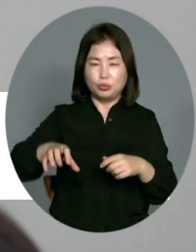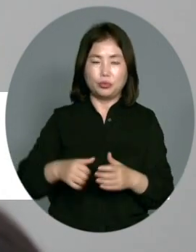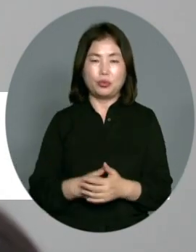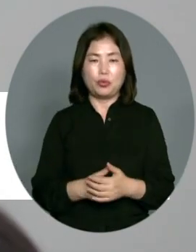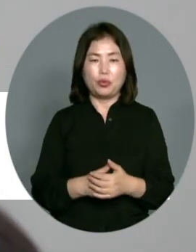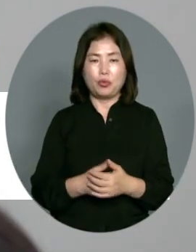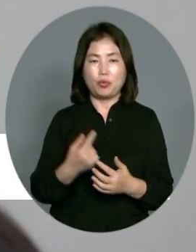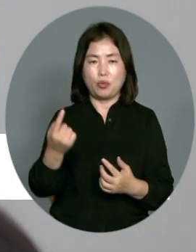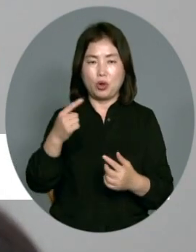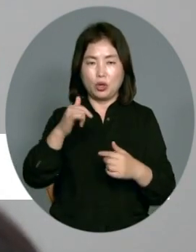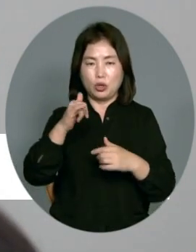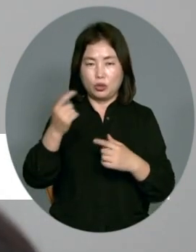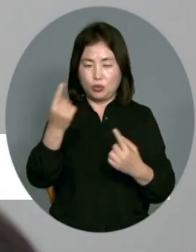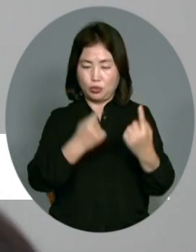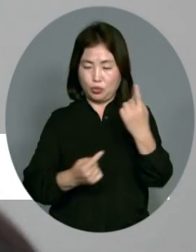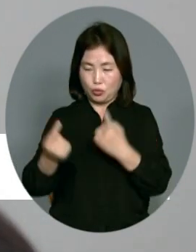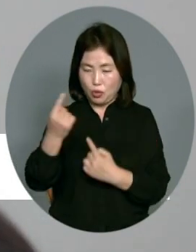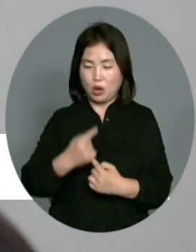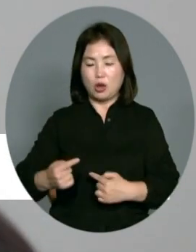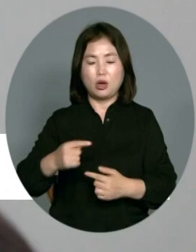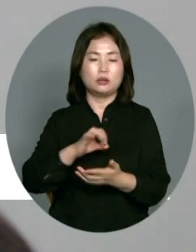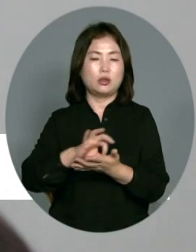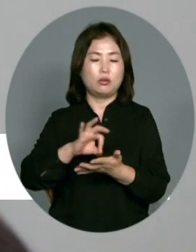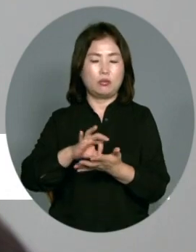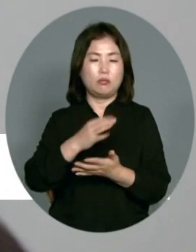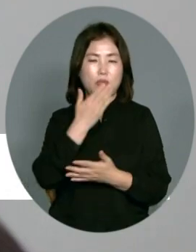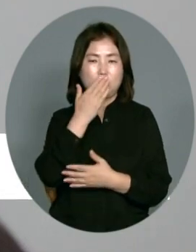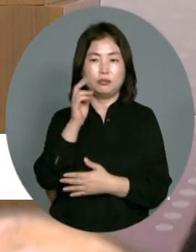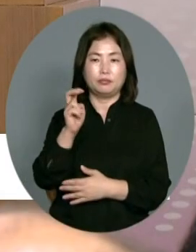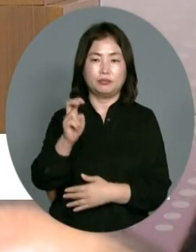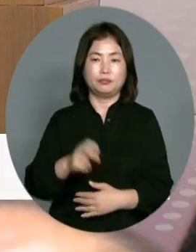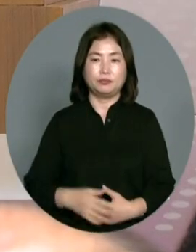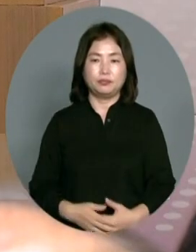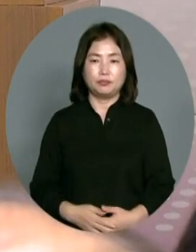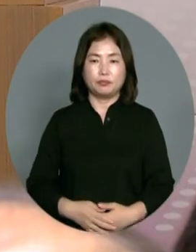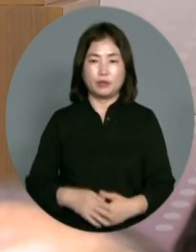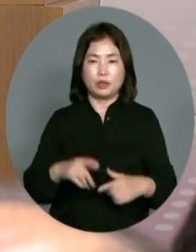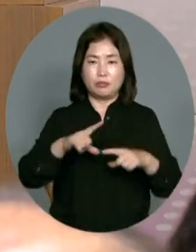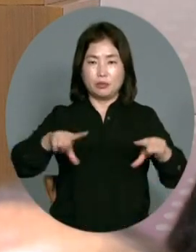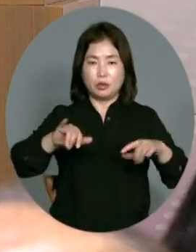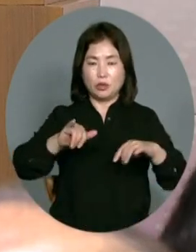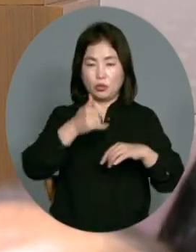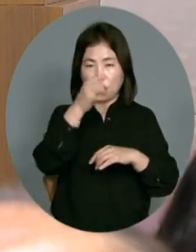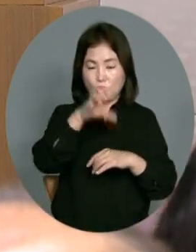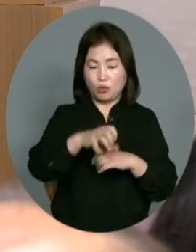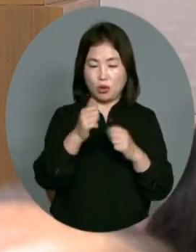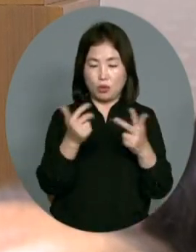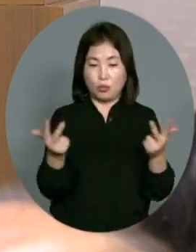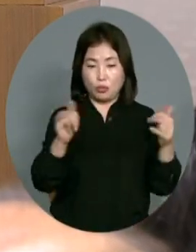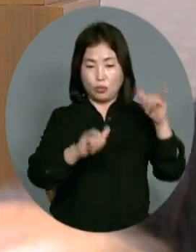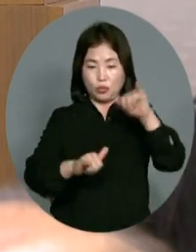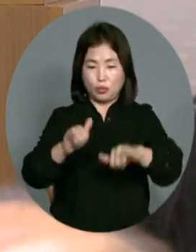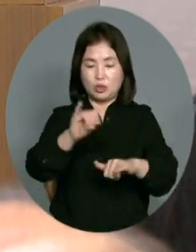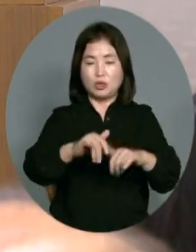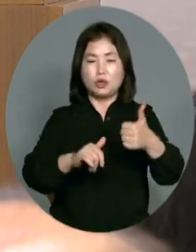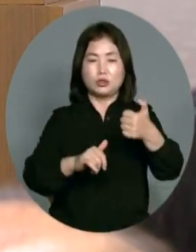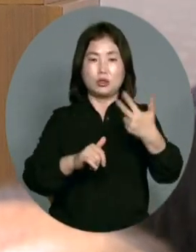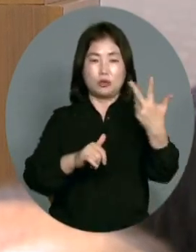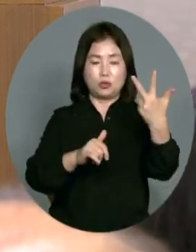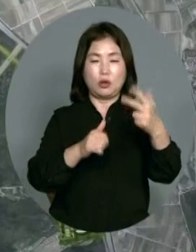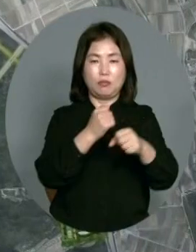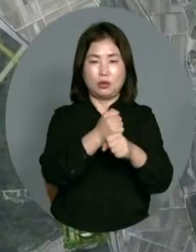등에서 통합신공항을 이용할 것으로 판단이 됩니다. 민간 공항의 계류장은 57개